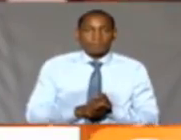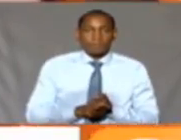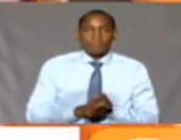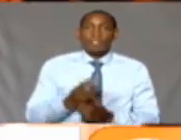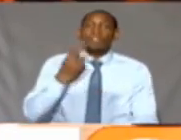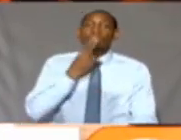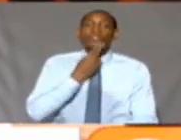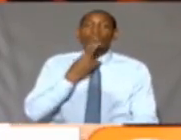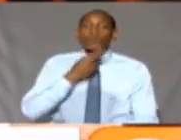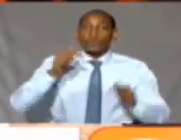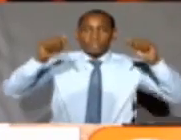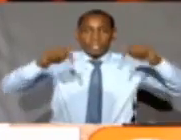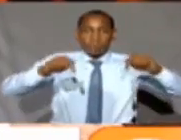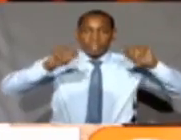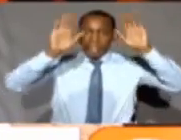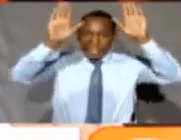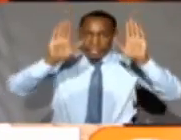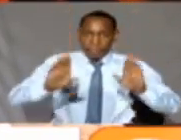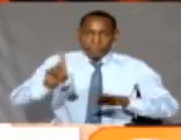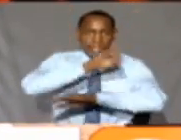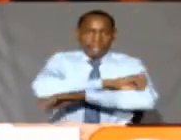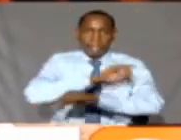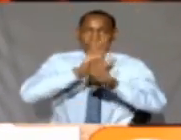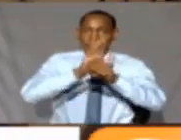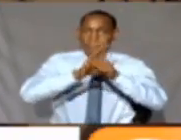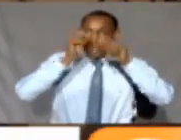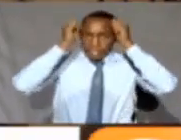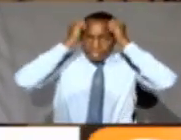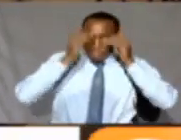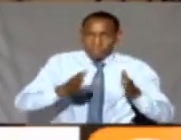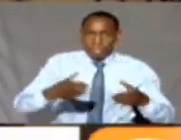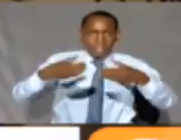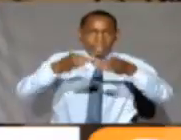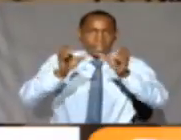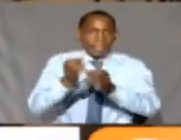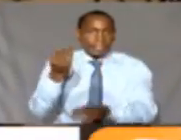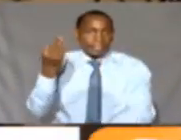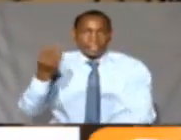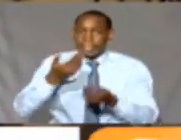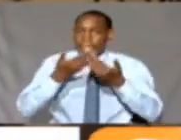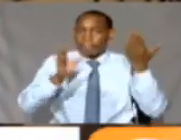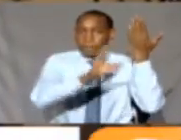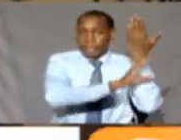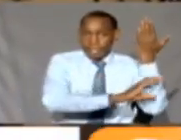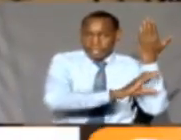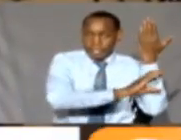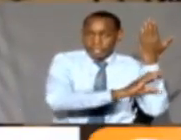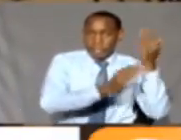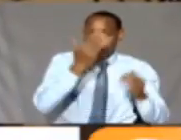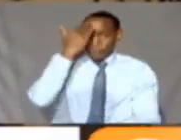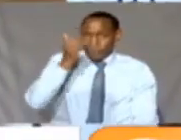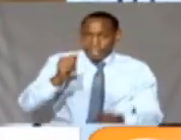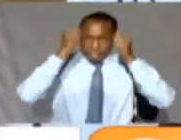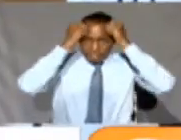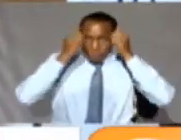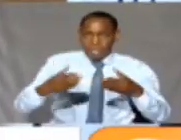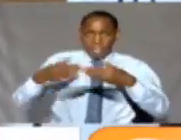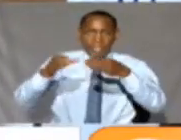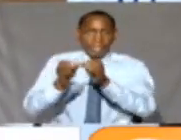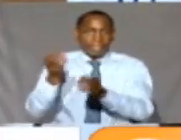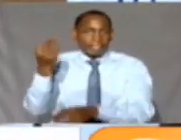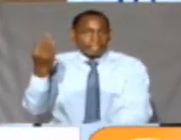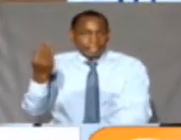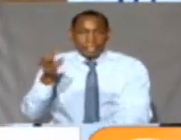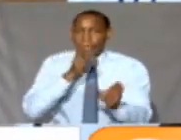Jumanne ya leo ilikuwa siku muhimu kwa maelfu ya wanafunzi katika darasa la tatu kote nchini. Wanafunzi hawa wa darasa la tatu